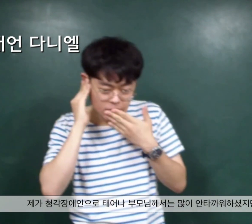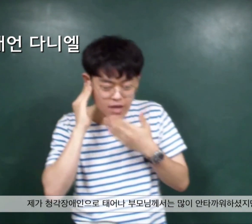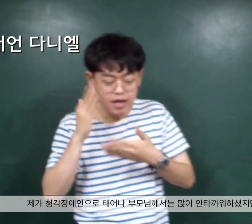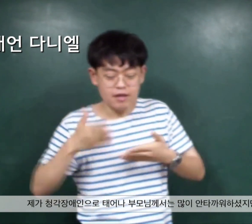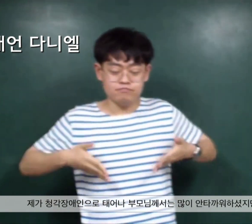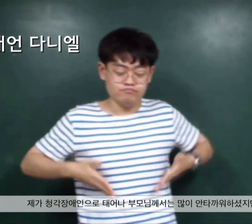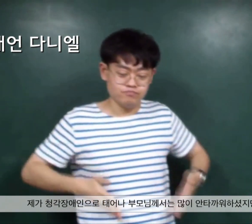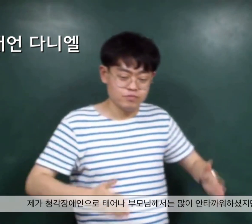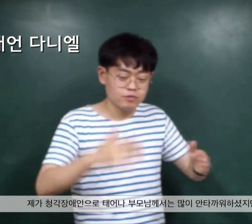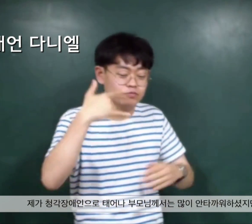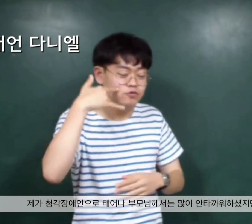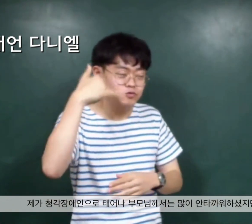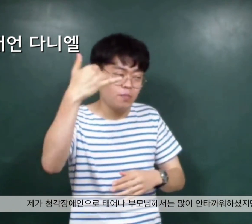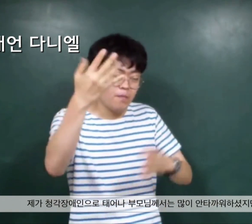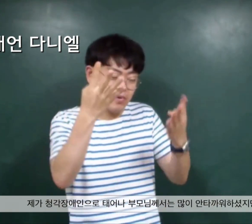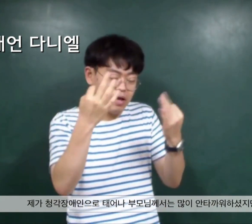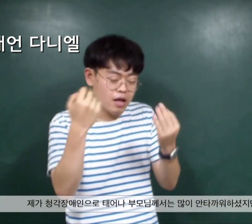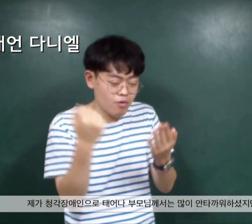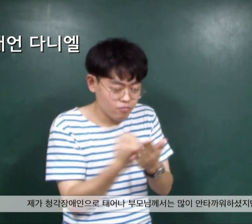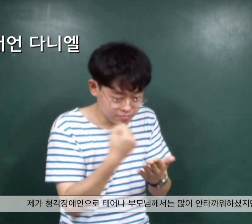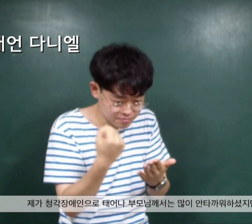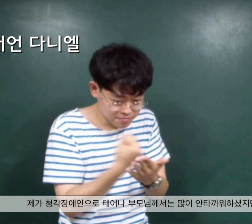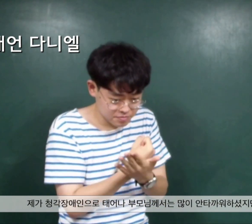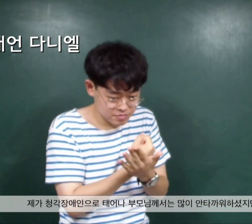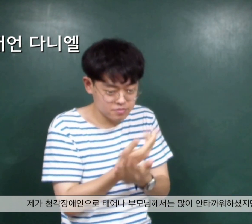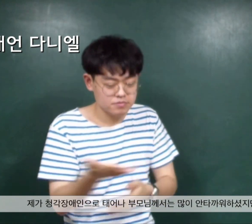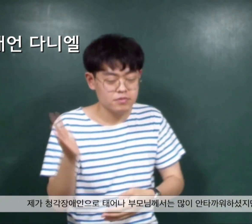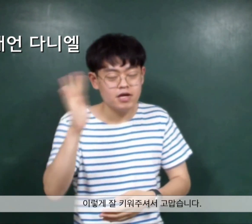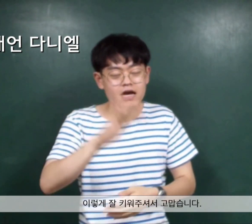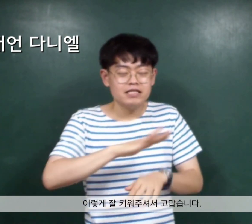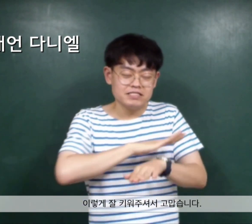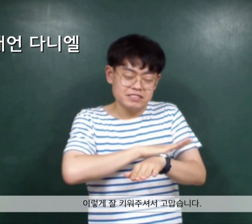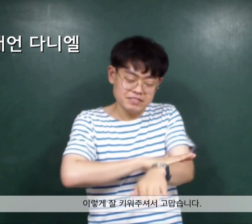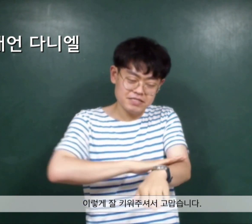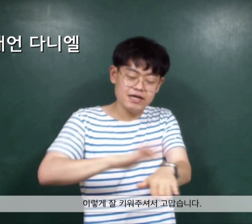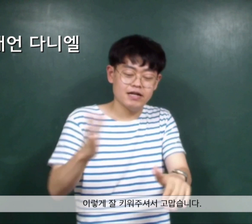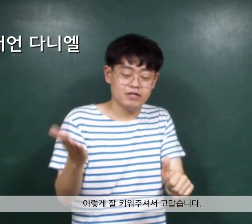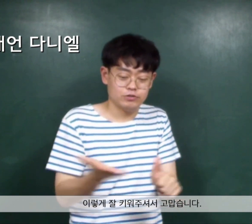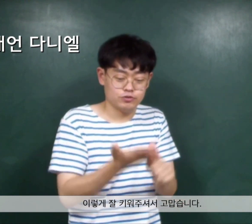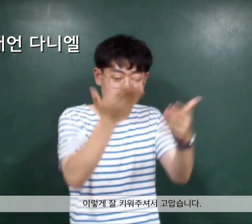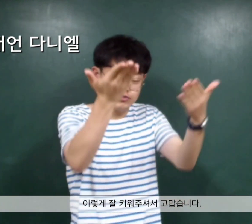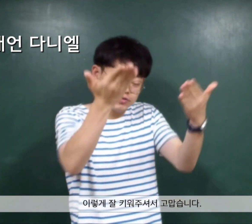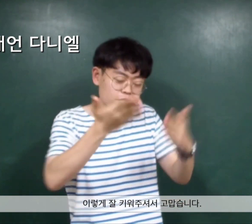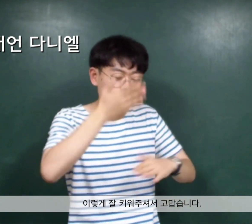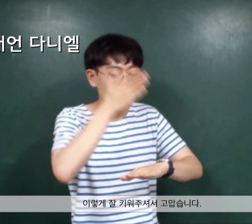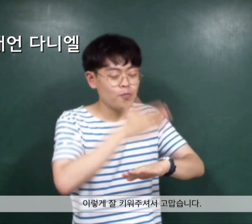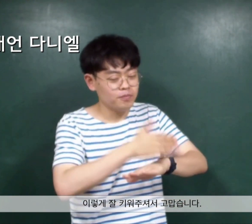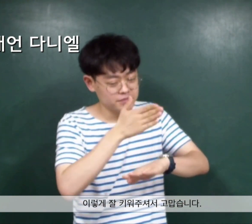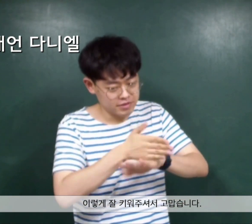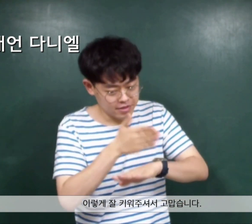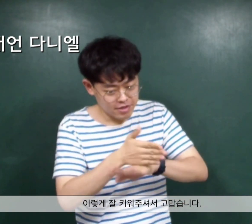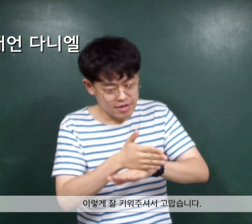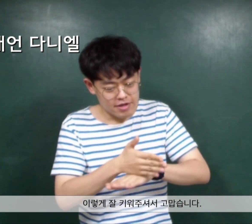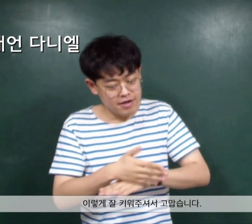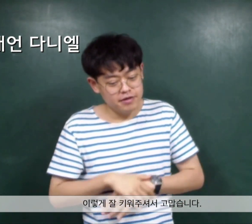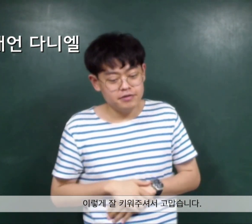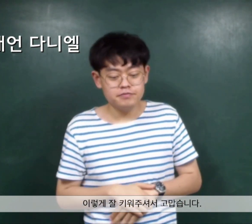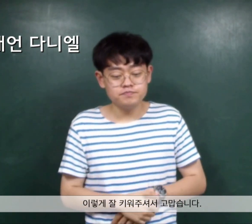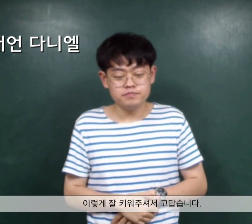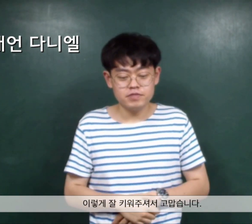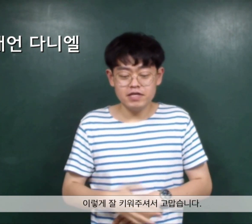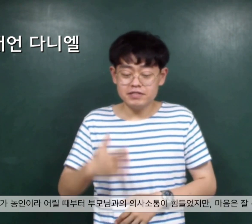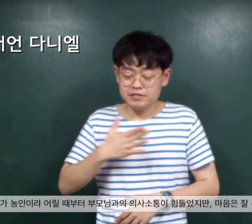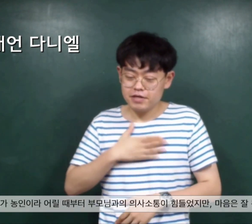제가 청각장애인으로 태어나 부모님께서는 많이 안타까워하셨지만 이렇게 잘 키워주셔서 고맙습니다.